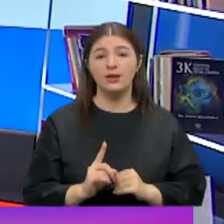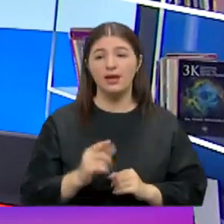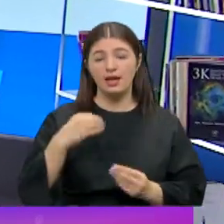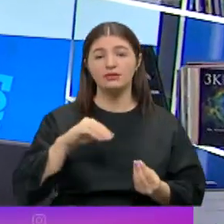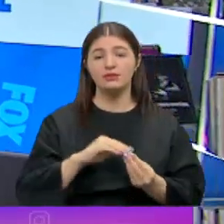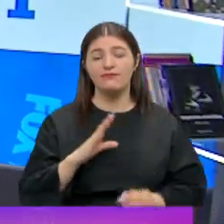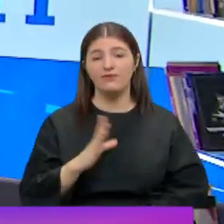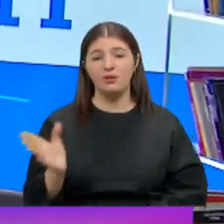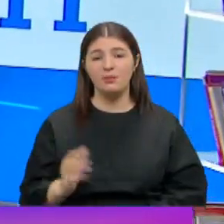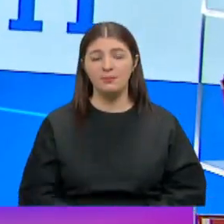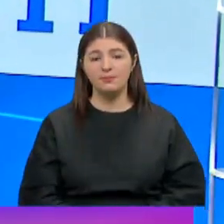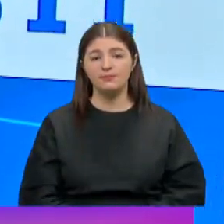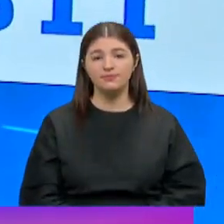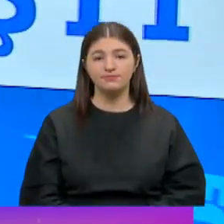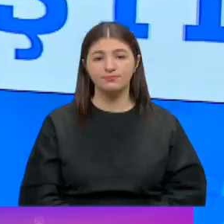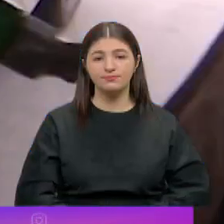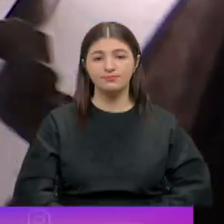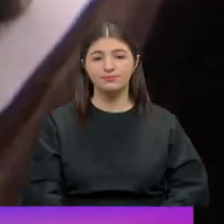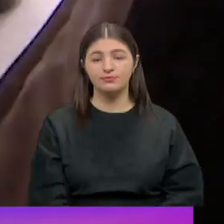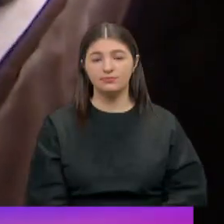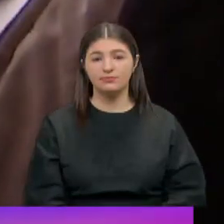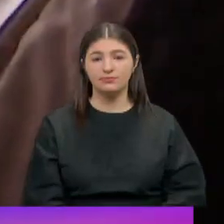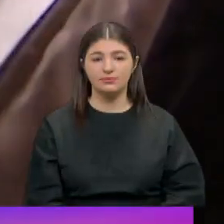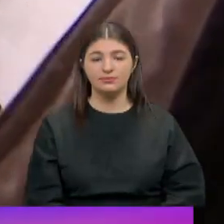cezam var Bunlar